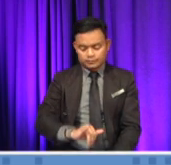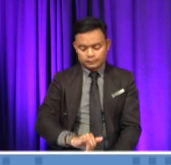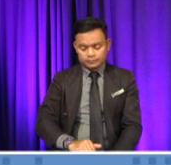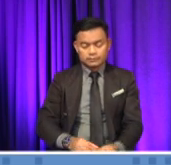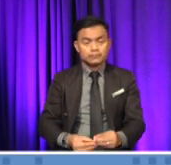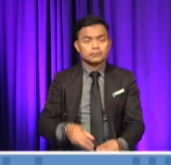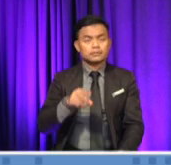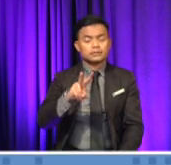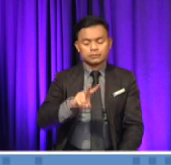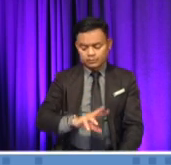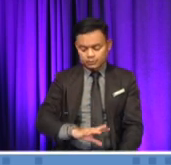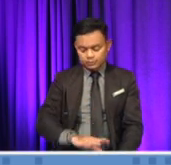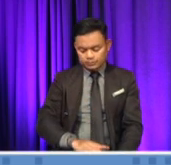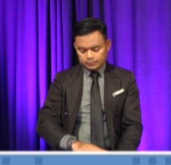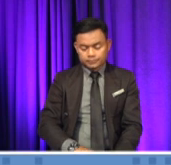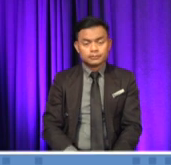untuk